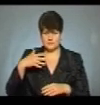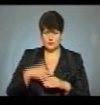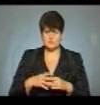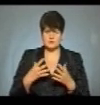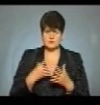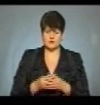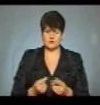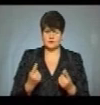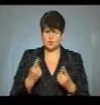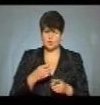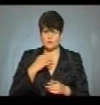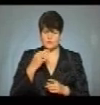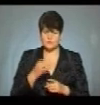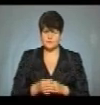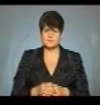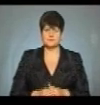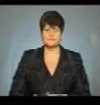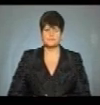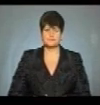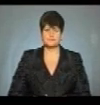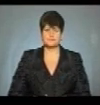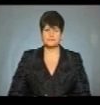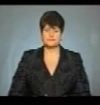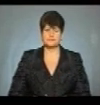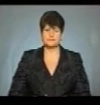високу відповідальність.